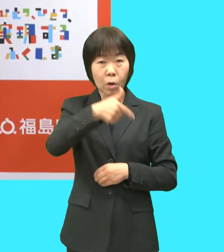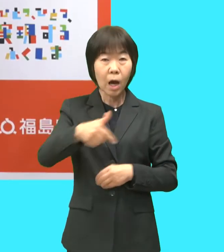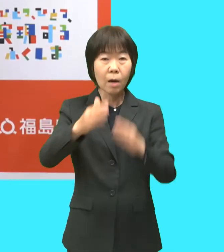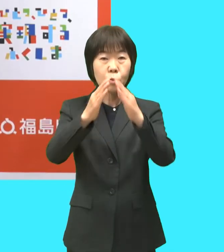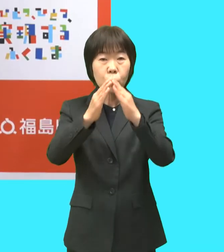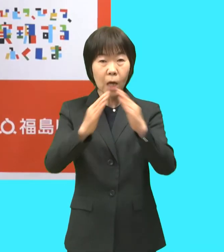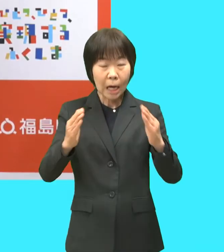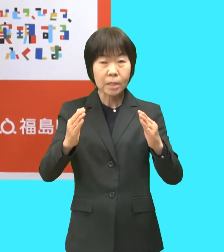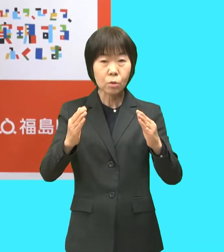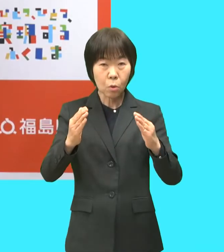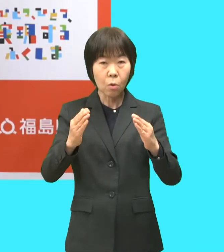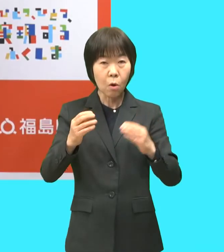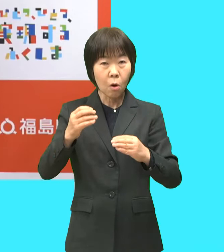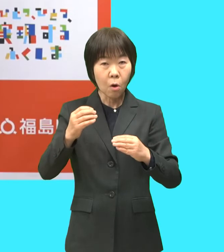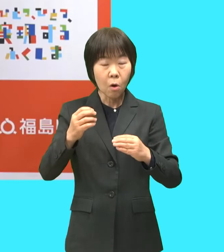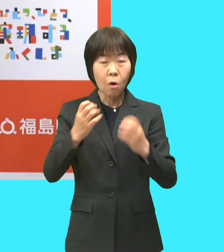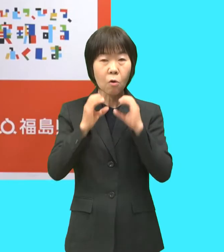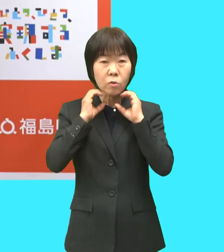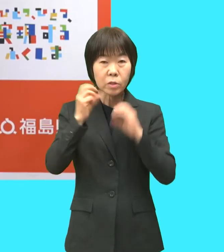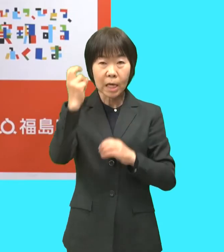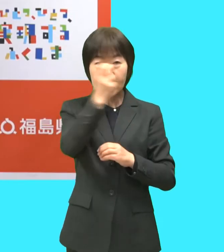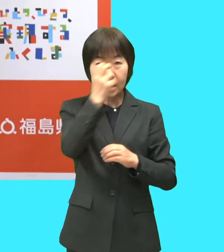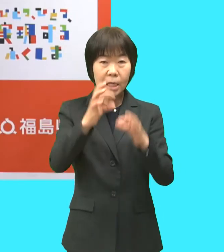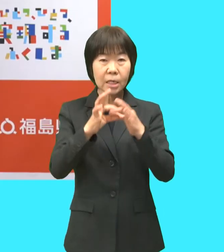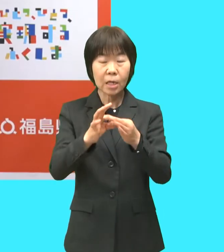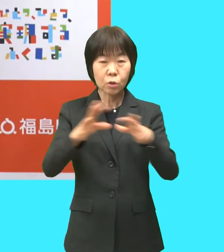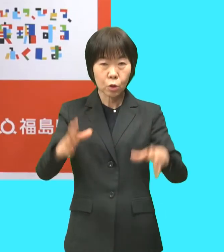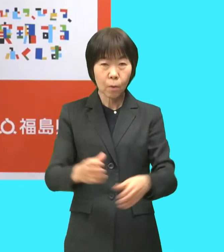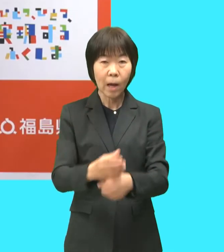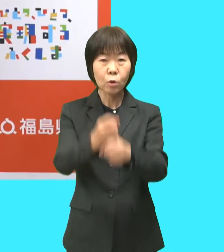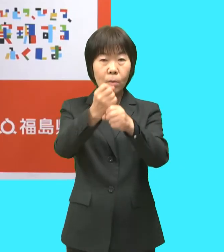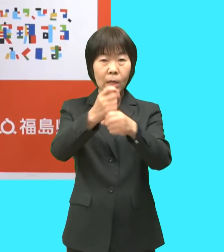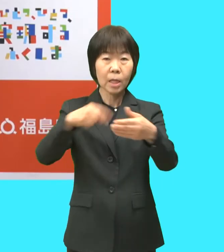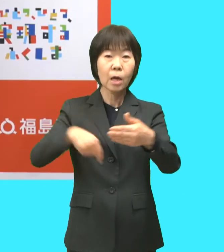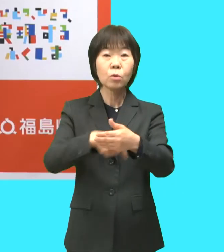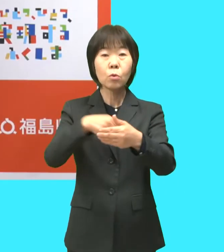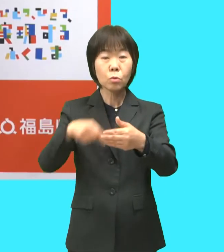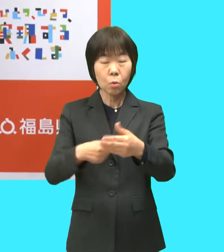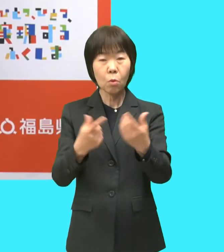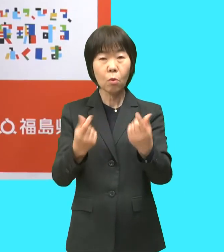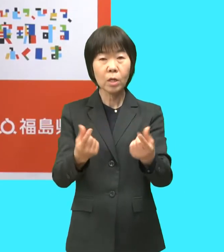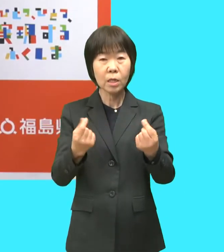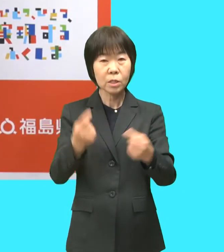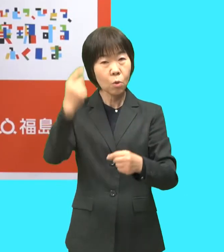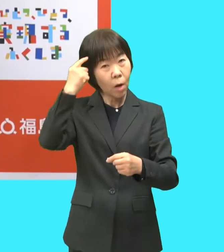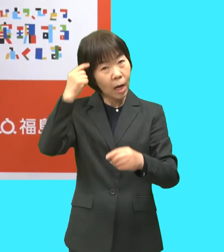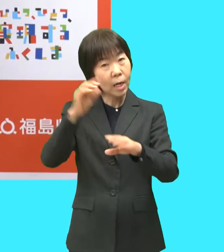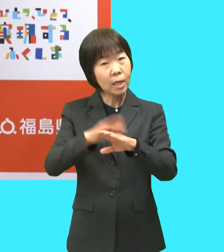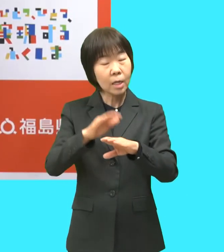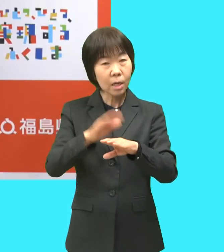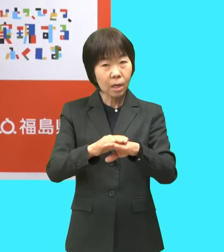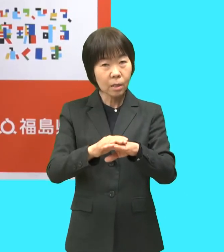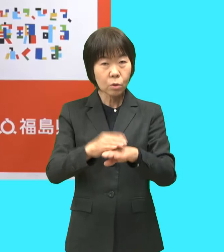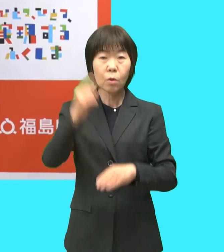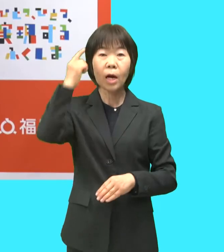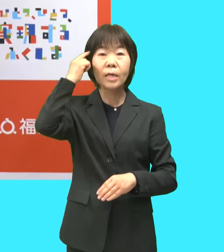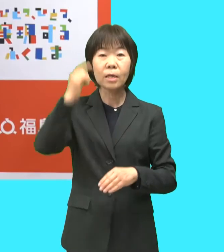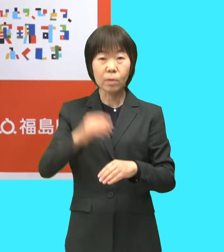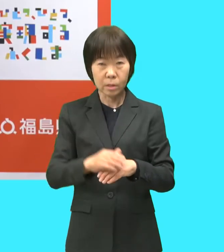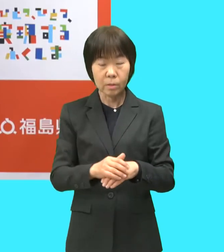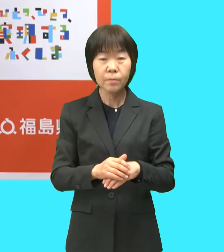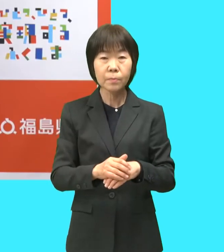の甲状腺検査に関する取りまとめ内容と同様の考え方であると受け止めております